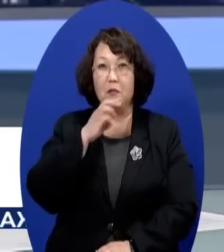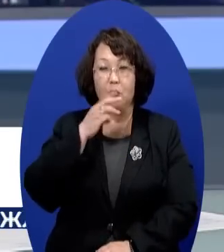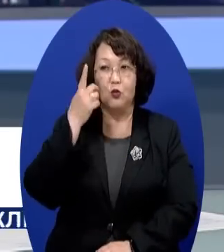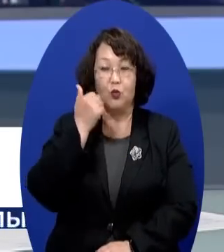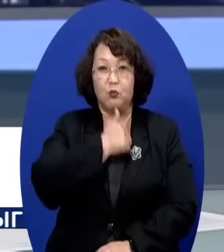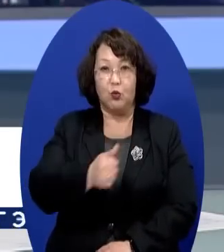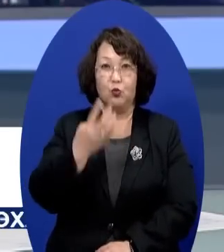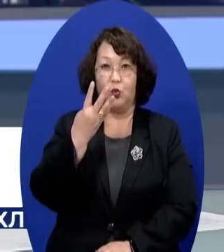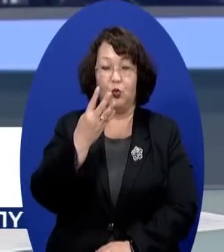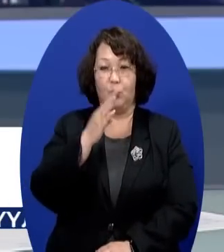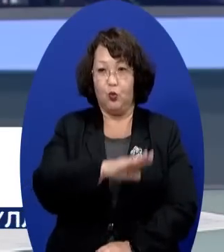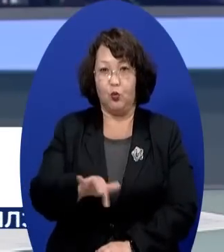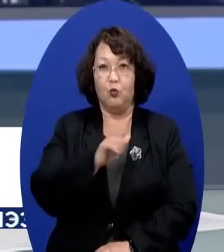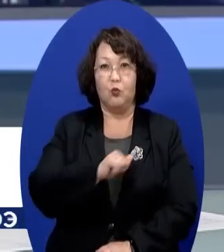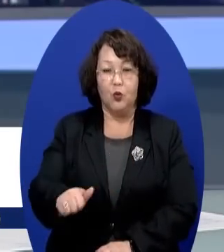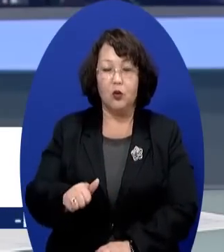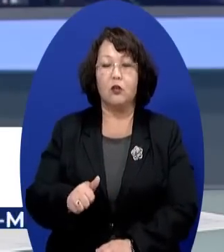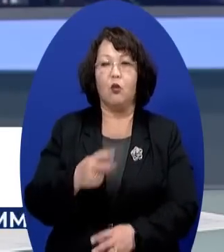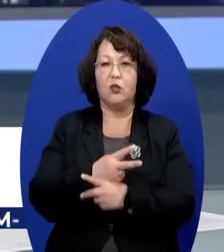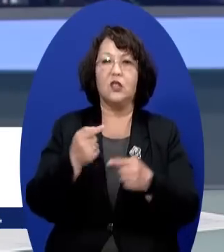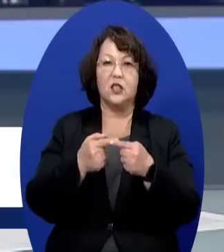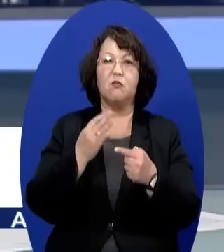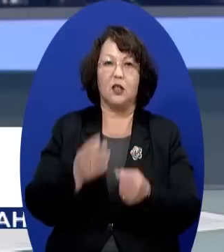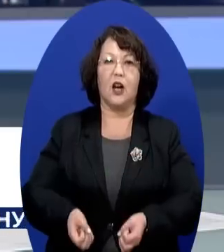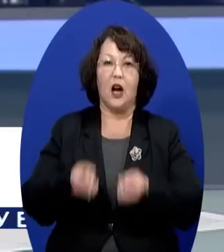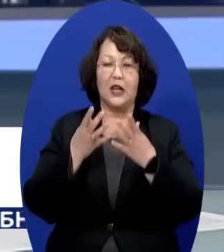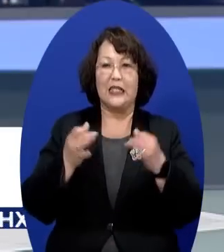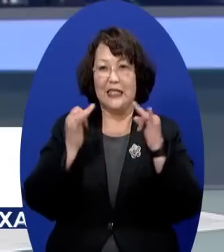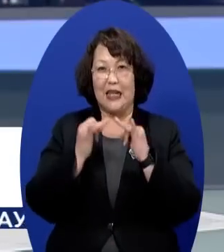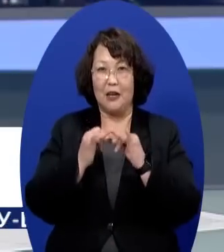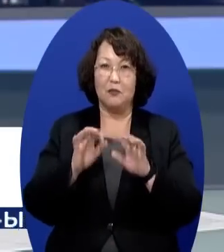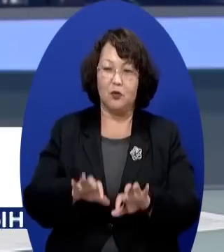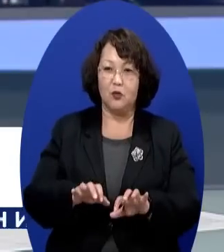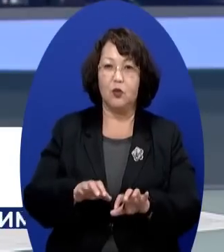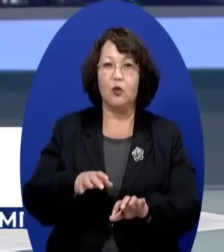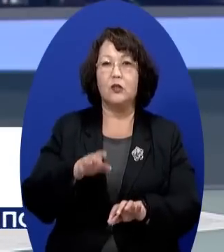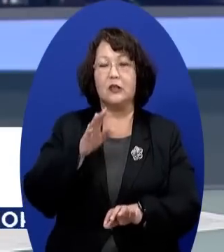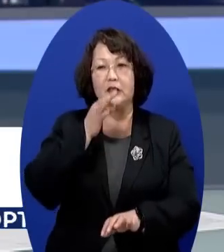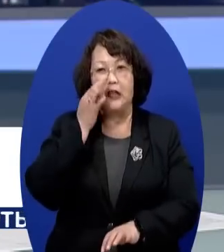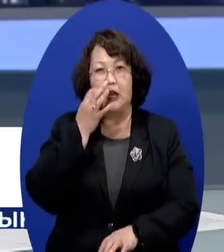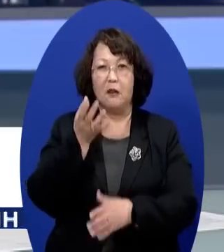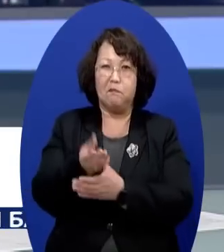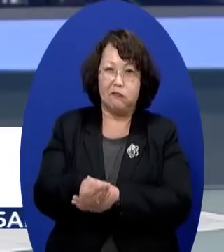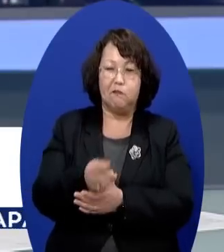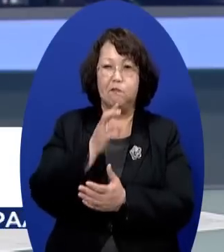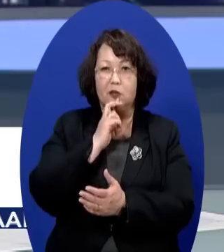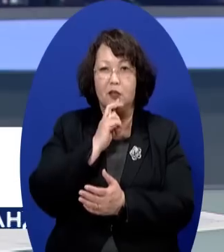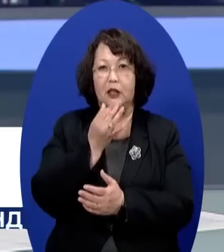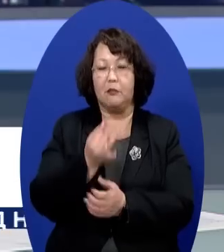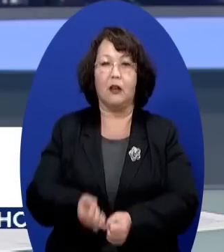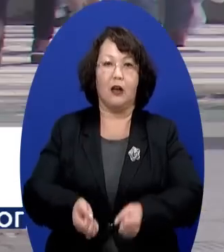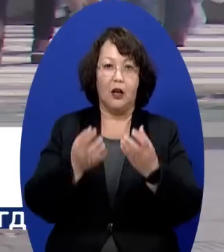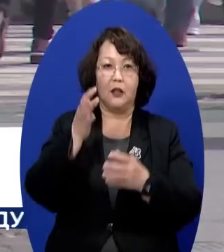амралтын улиралд хүүхдийн цахим хэрэглээ нэмэгддэг. За, үүнээсээ болоод хүүхэд заллах гинт хэрэг үлдэх тохиолдол нэмэгдэх эрсдэлтэй байдаг байна.